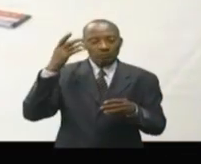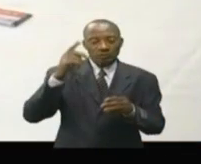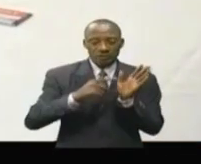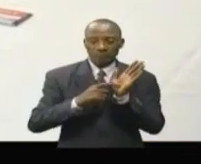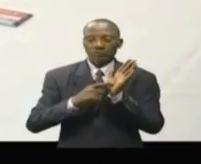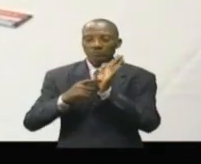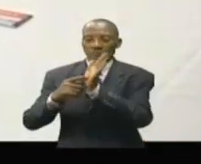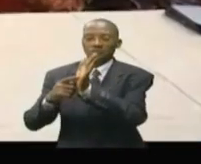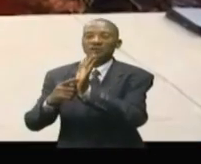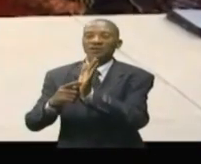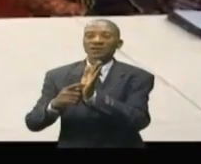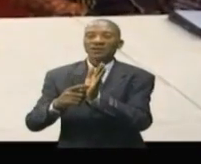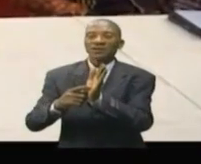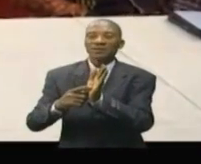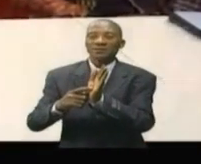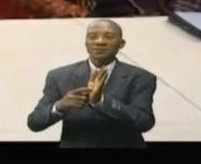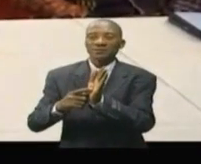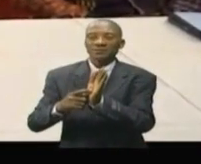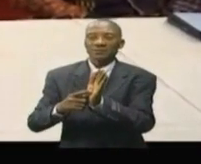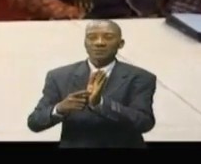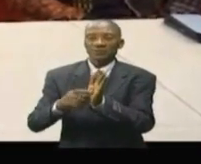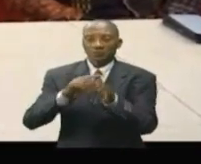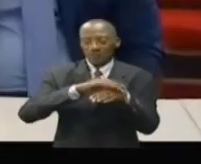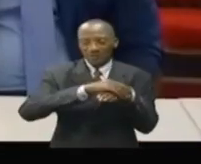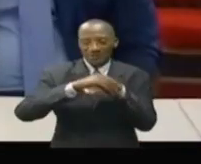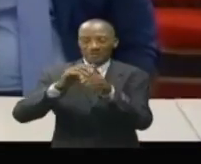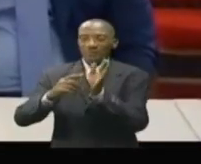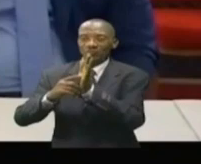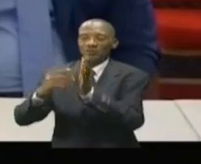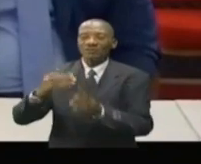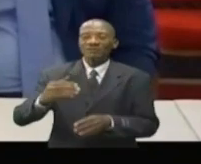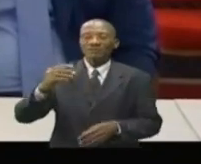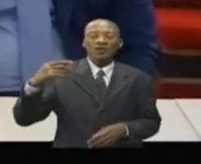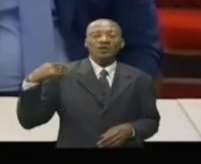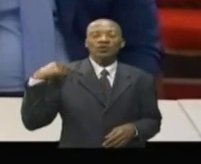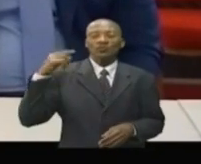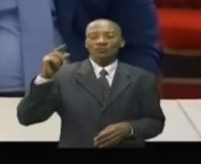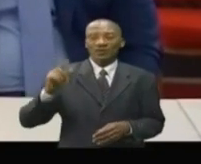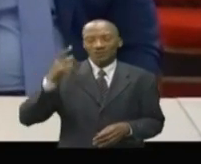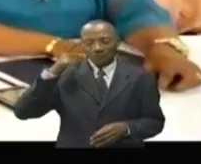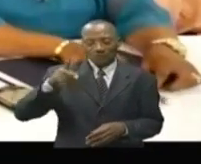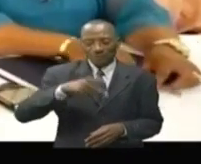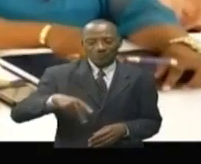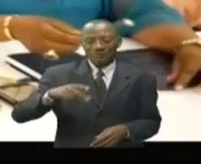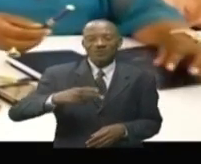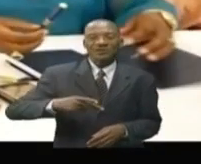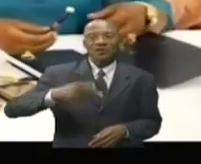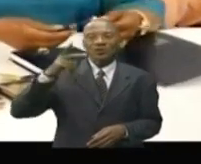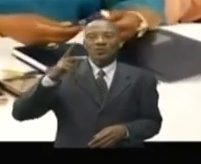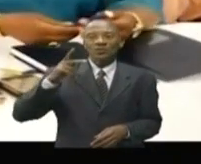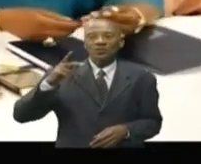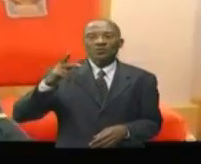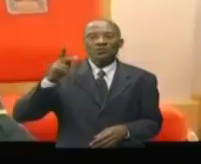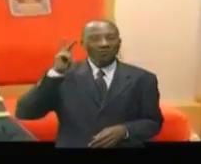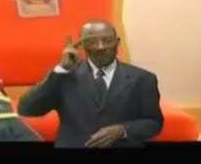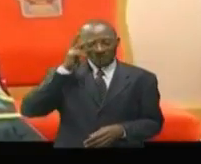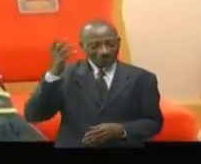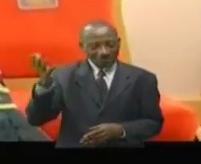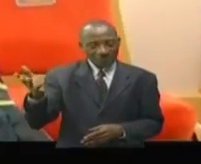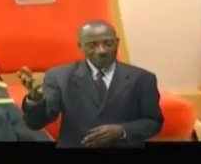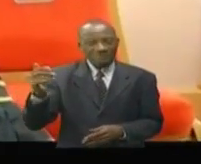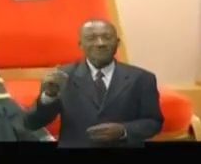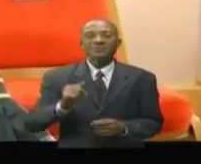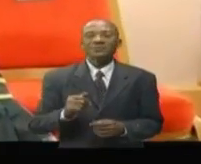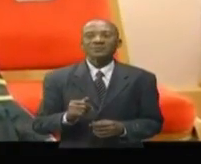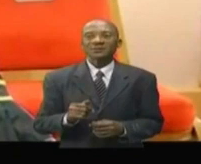la délégation de la direction générale. Il fait appel aux entreprises à collaborer avec